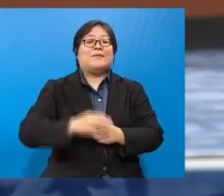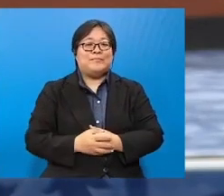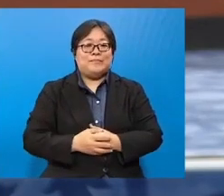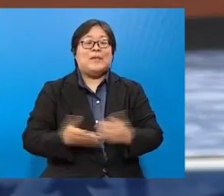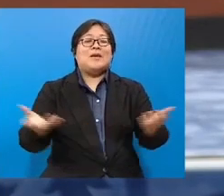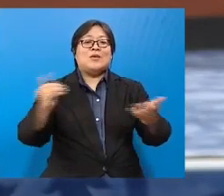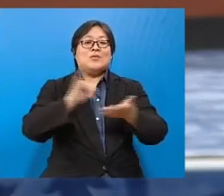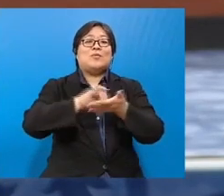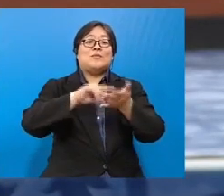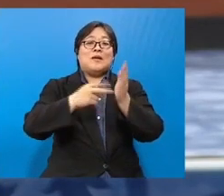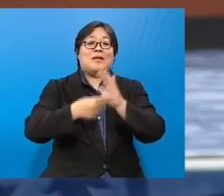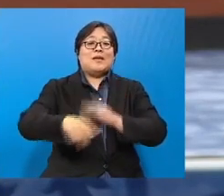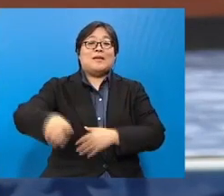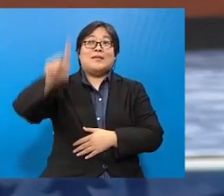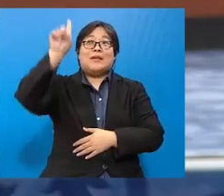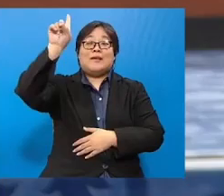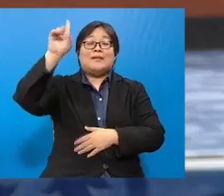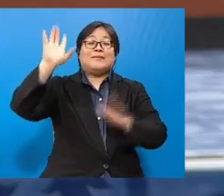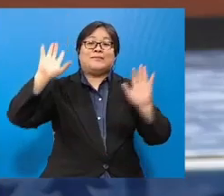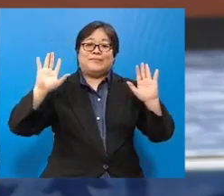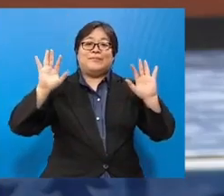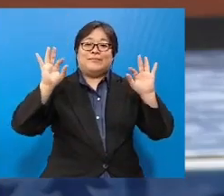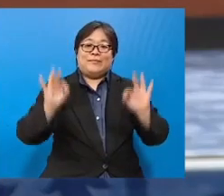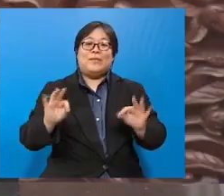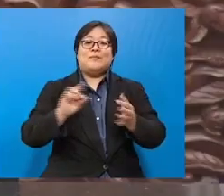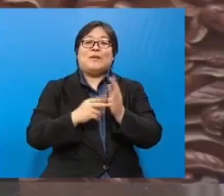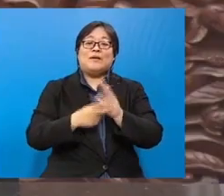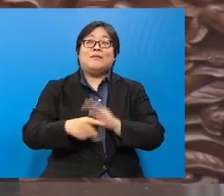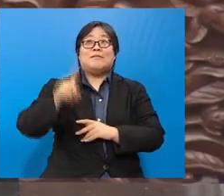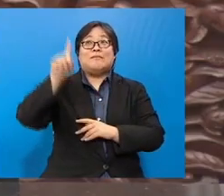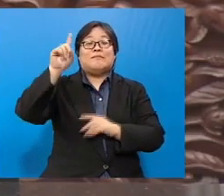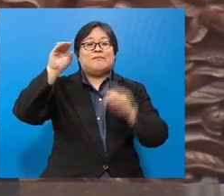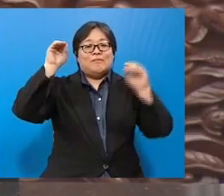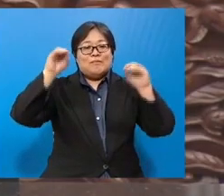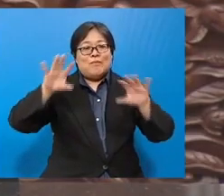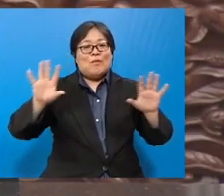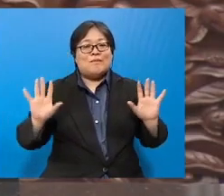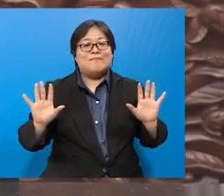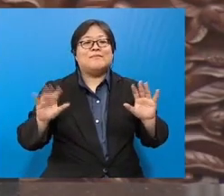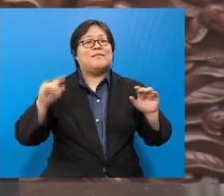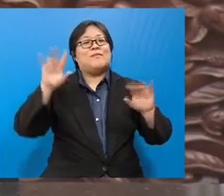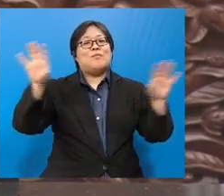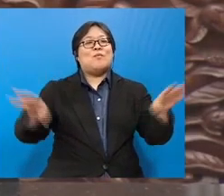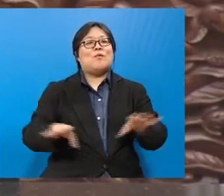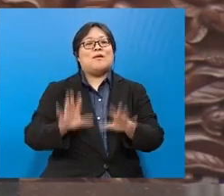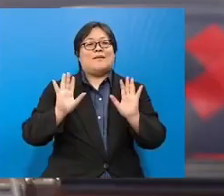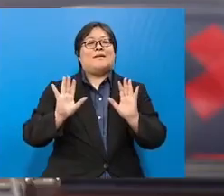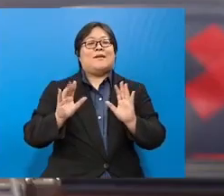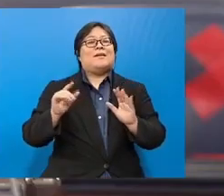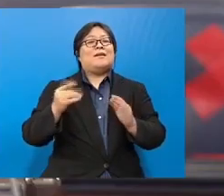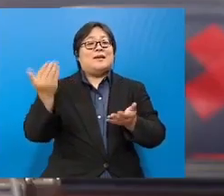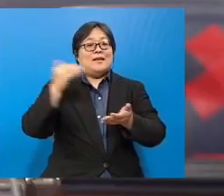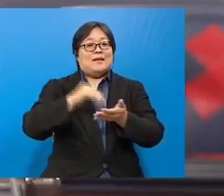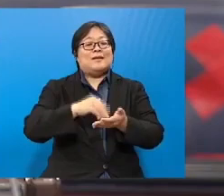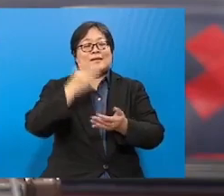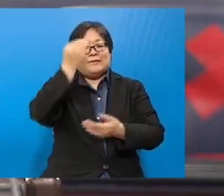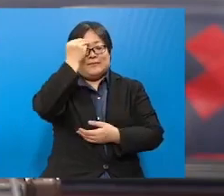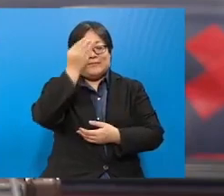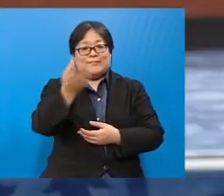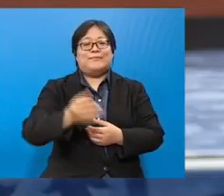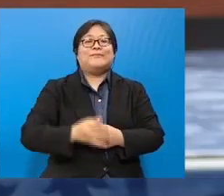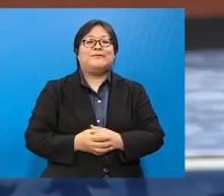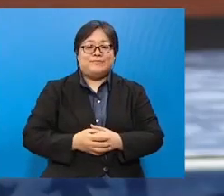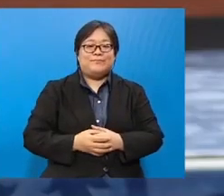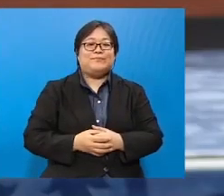takdir Allah wa taala kena tetak juga kepada Allah Eh onggot itu jadi oleh itu sekali lagi share menyatakan